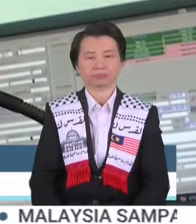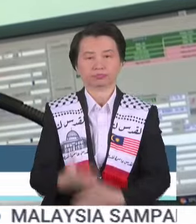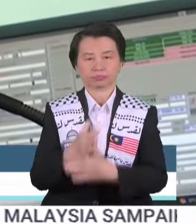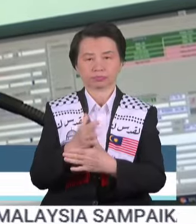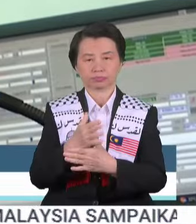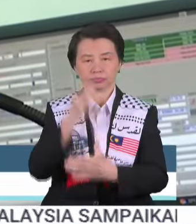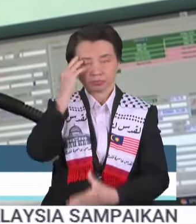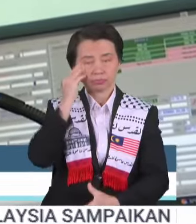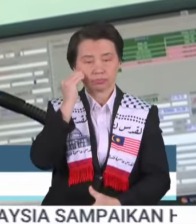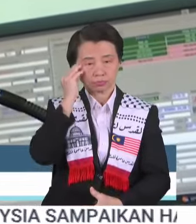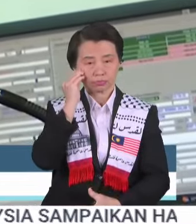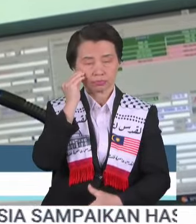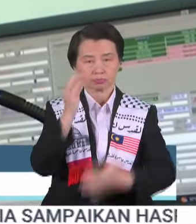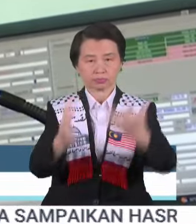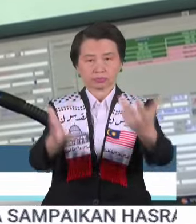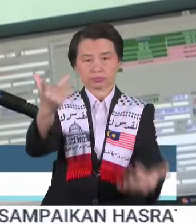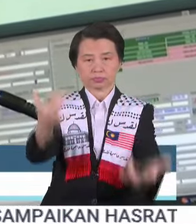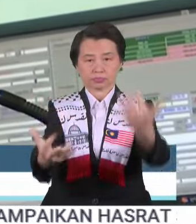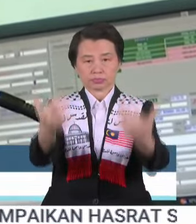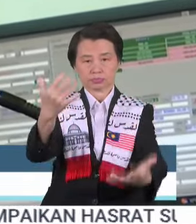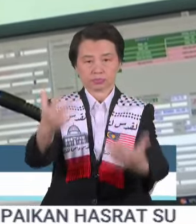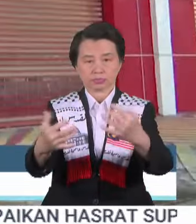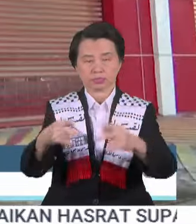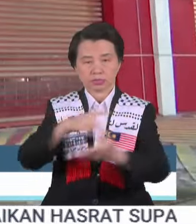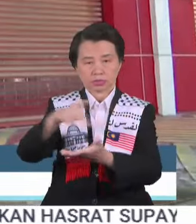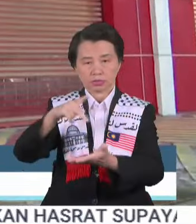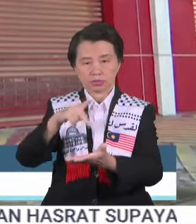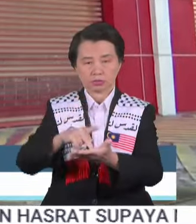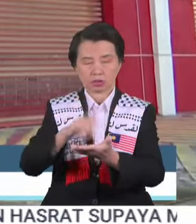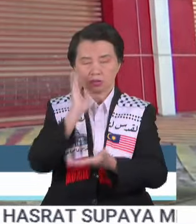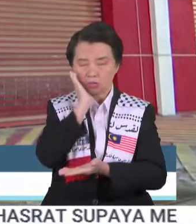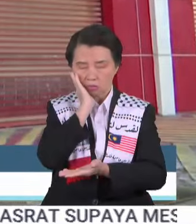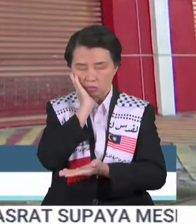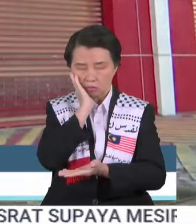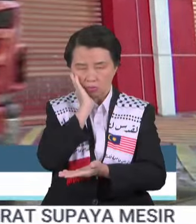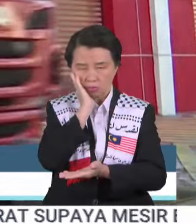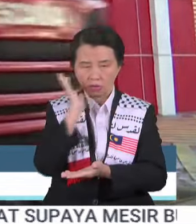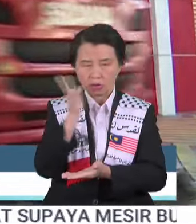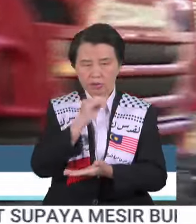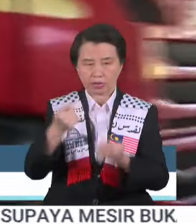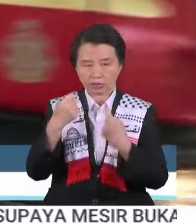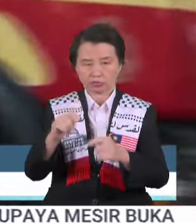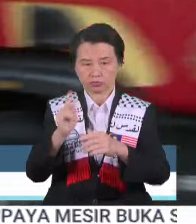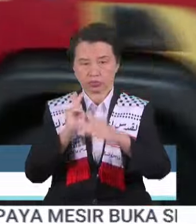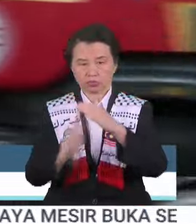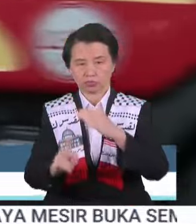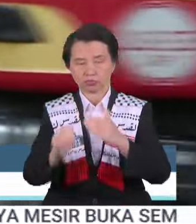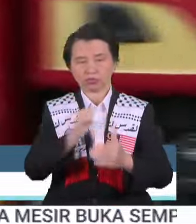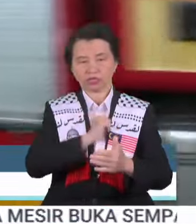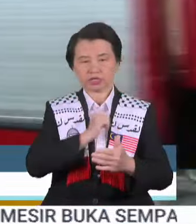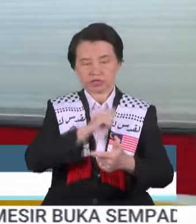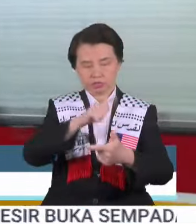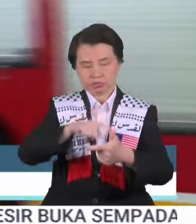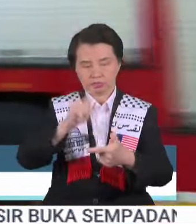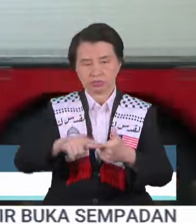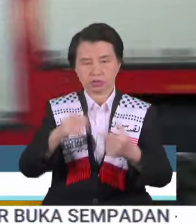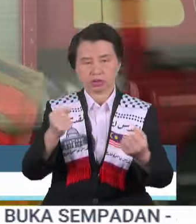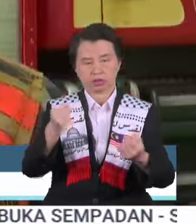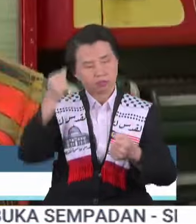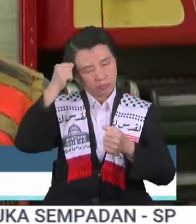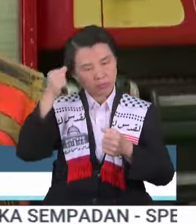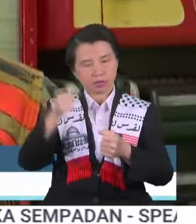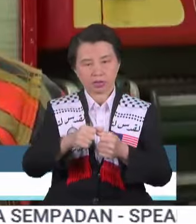Berkongsi pengalaman, kebakaran Pusat Tahfiz Darul Quran Ittifaqiyah dan cubaan bunuh diri antara yang paling